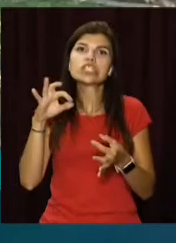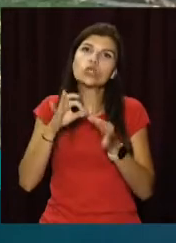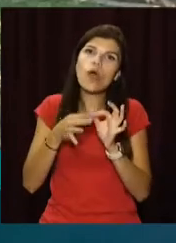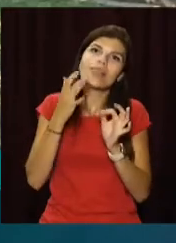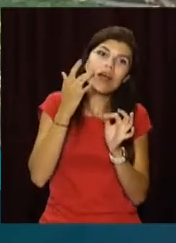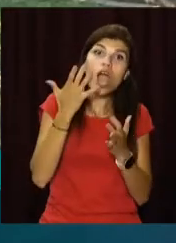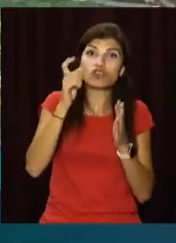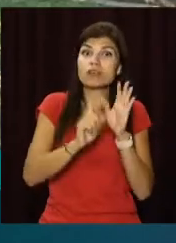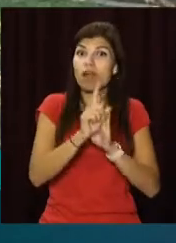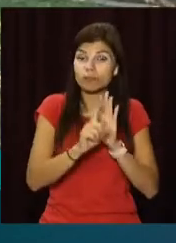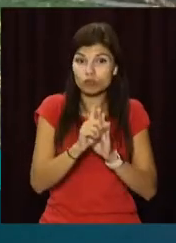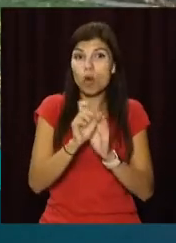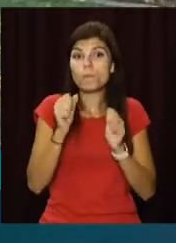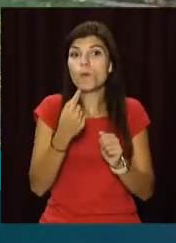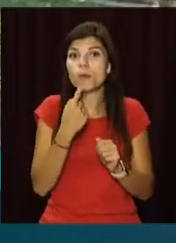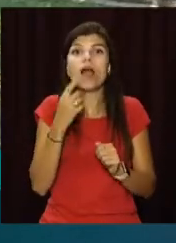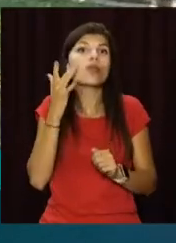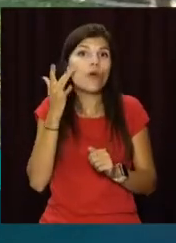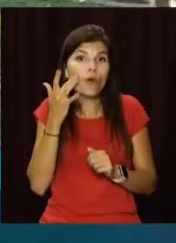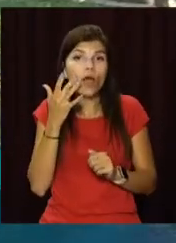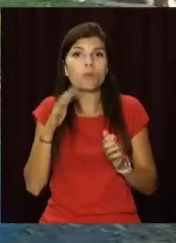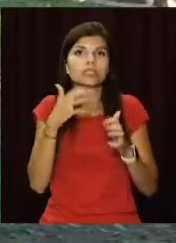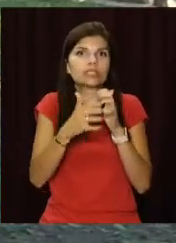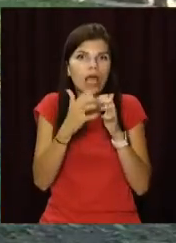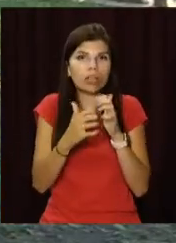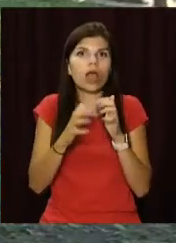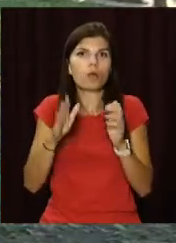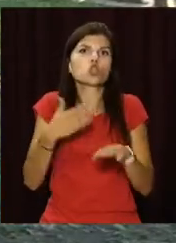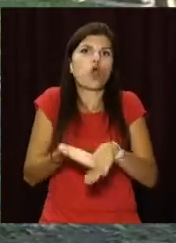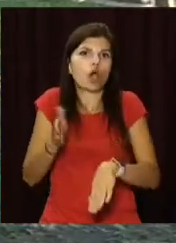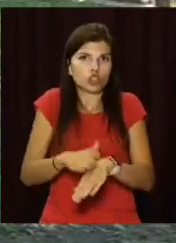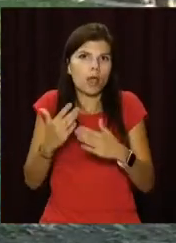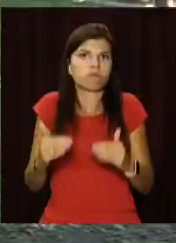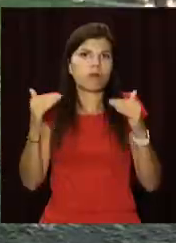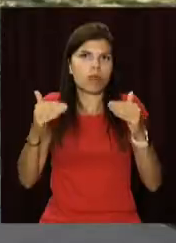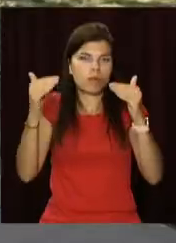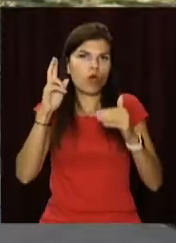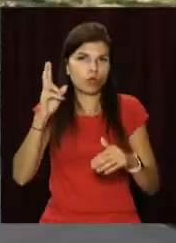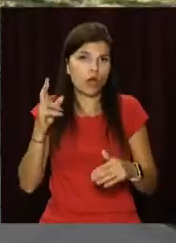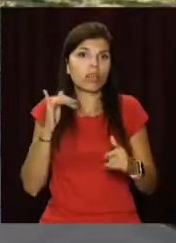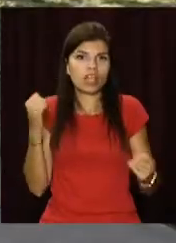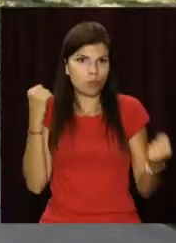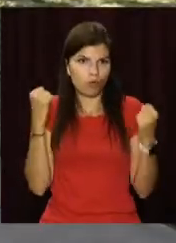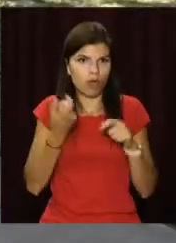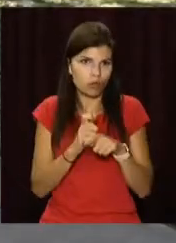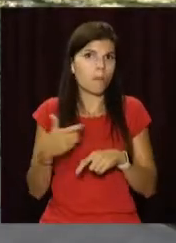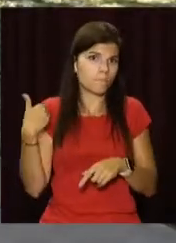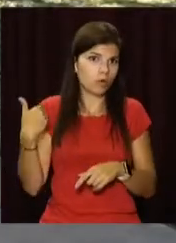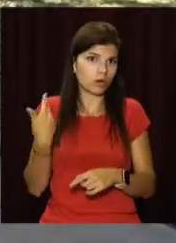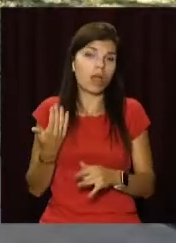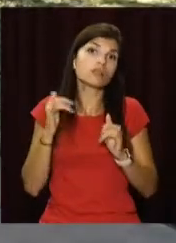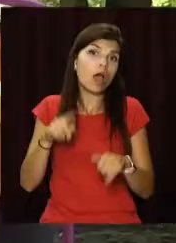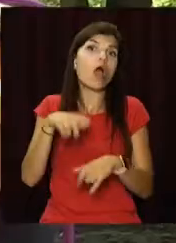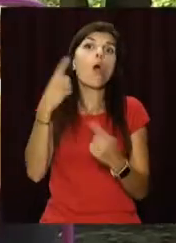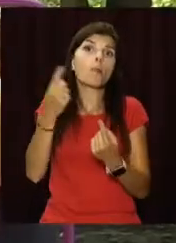то есть, ну, если человек начинающий, то может попробовать легкий, потом средний и самый тяжелый. это очень хорошо. Для спортсменов это очень полезно, и просто для